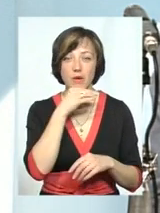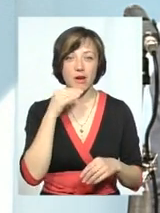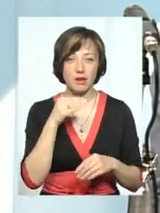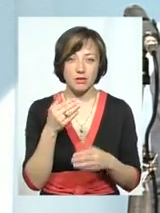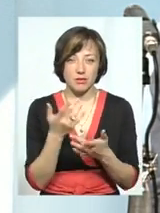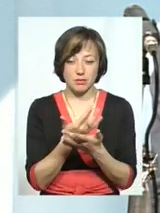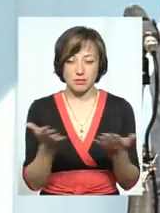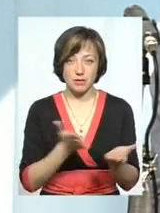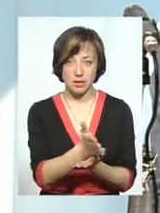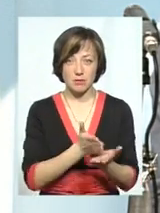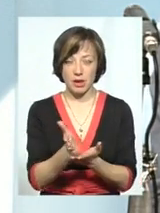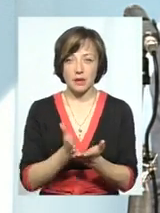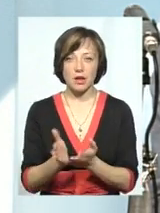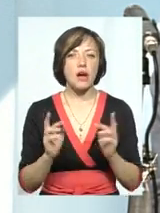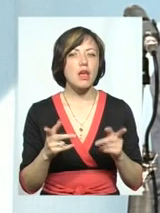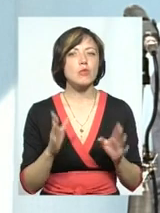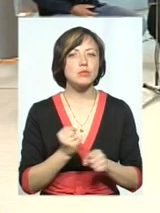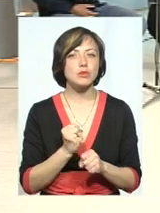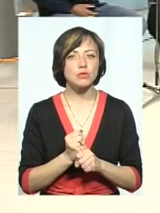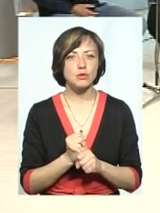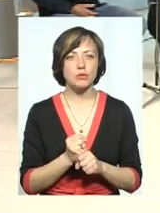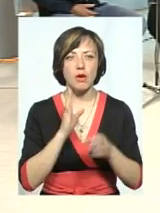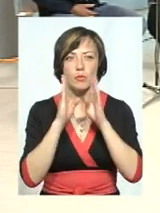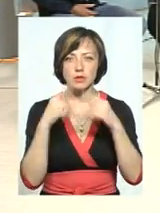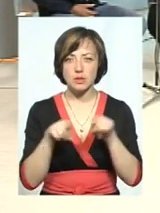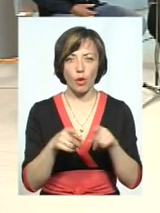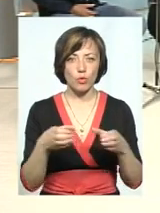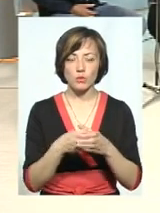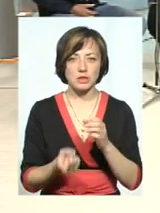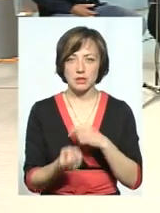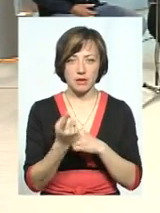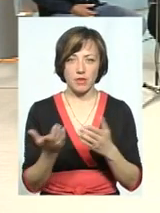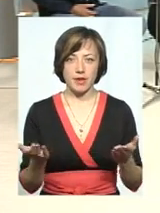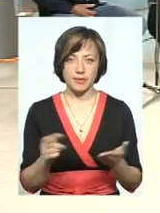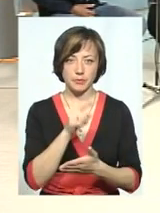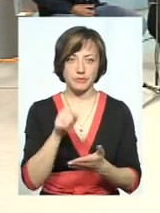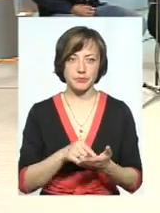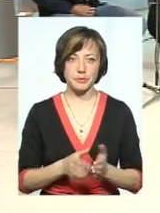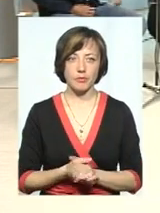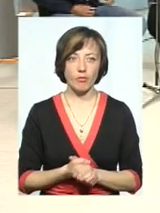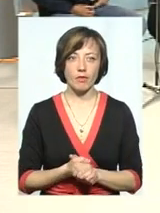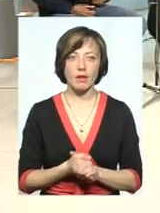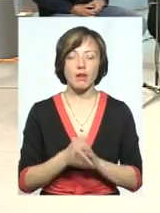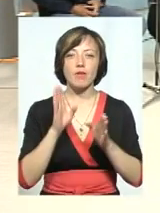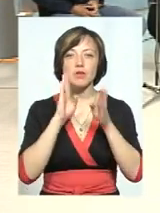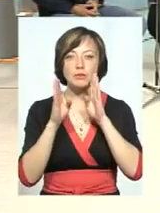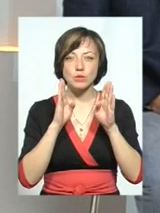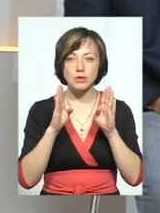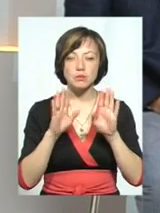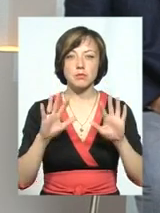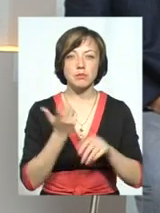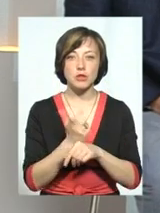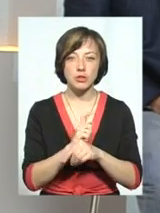багатоаспектно. А як ми будемо працювати з тим, щоб в Фейсбуці такі групи не з'являлися? Фейсбук в більшості випадків блокує такі